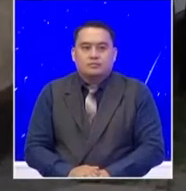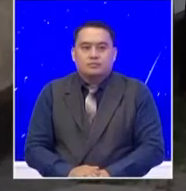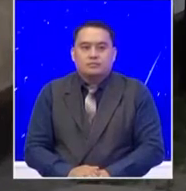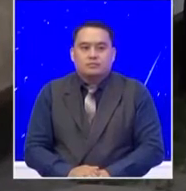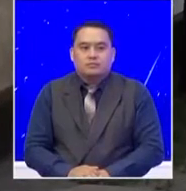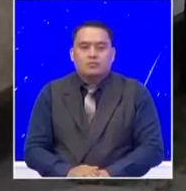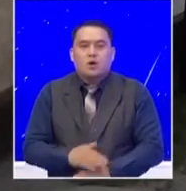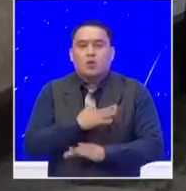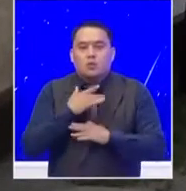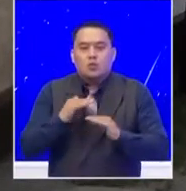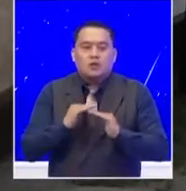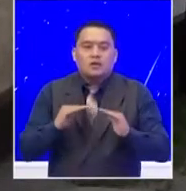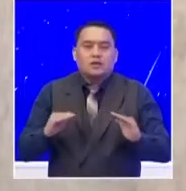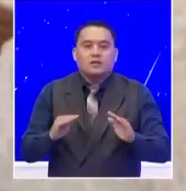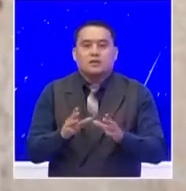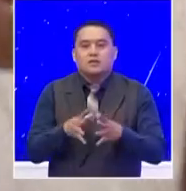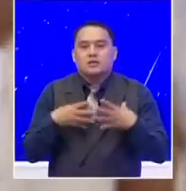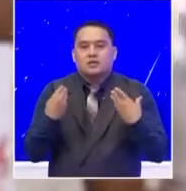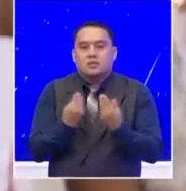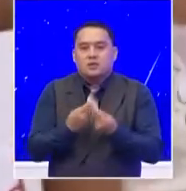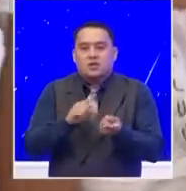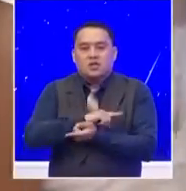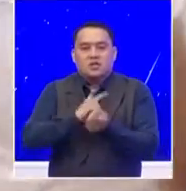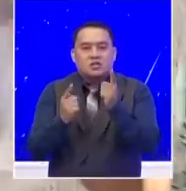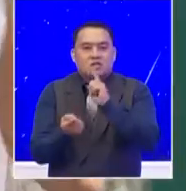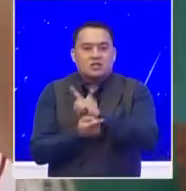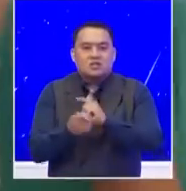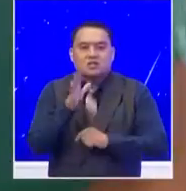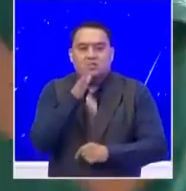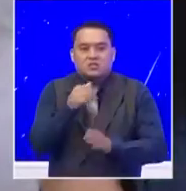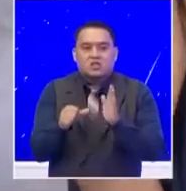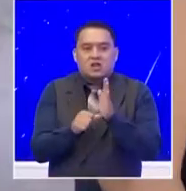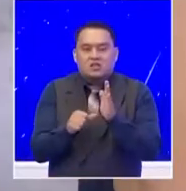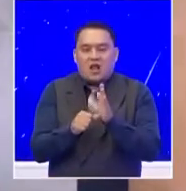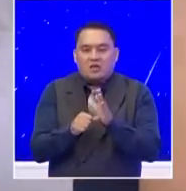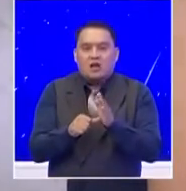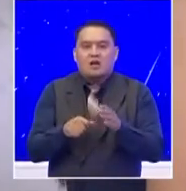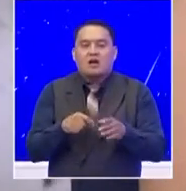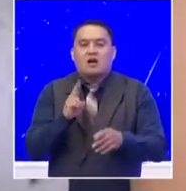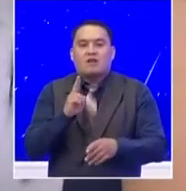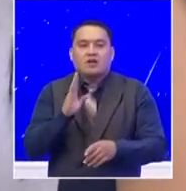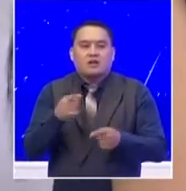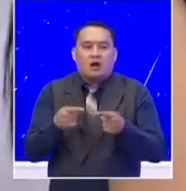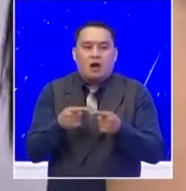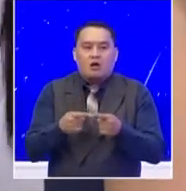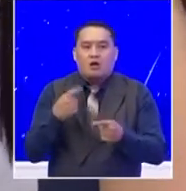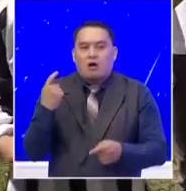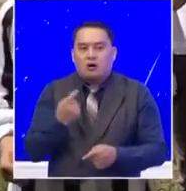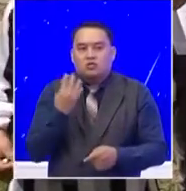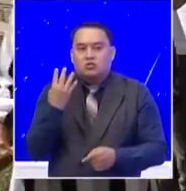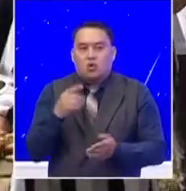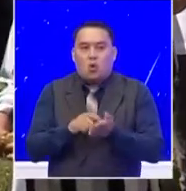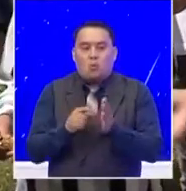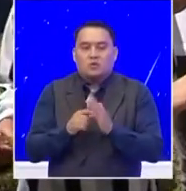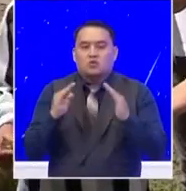Жизнь многодетной семьи Жулдыз Кадыровой круто изменилась. 6 лет скитавшаяся по съемным квартирам, ныне Жулдыз – полноценная хозяйка